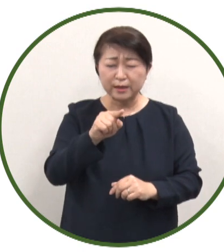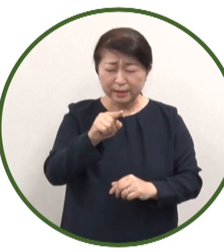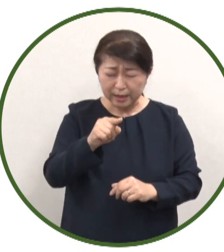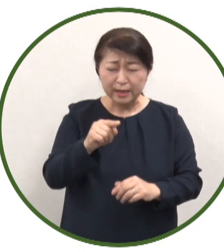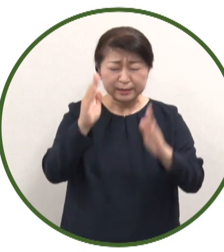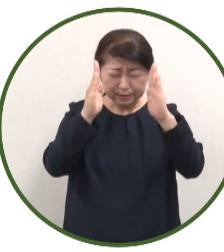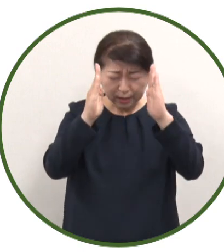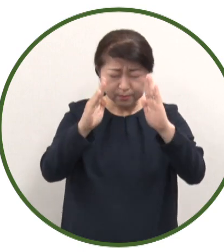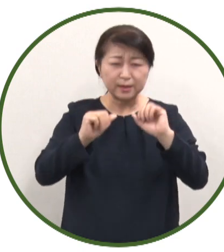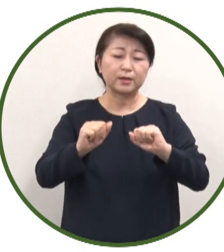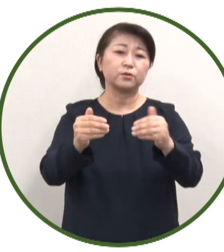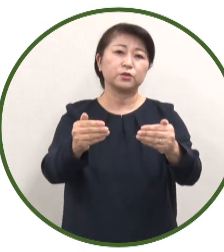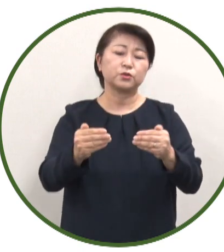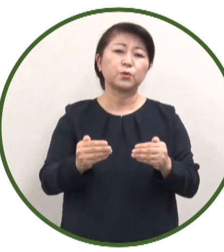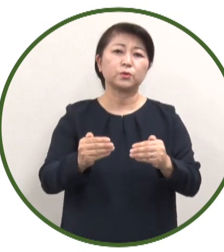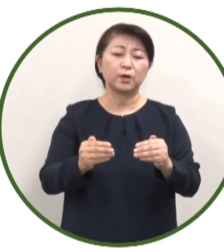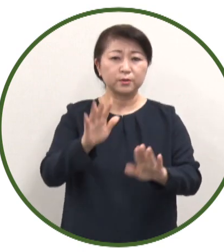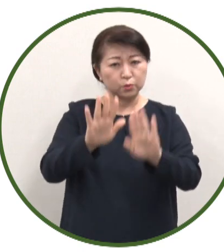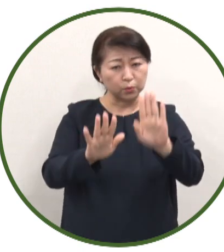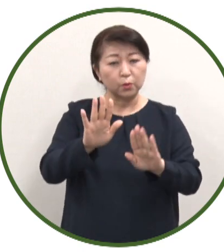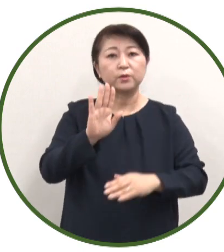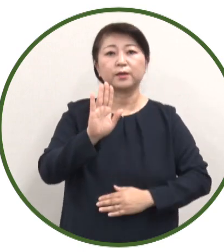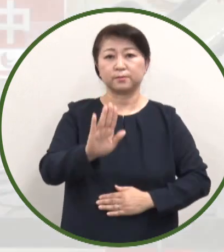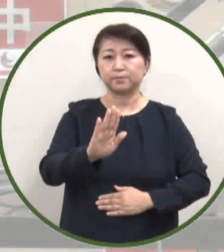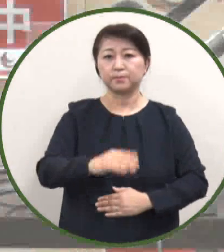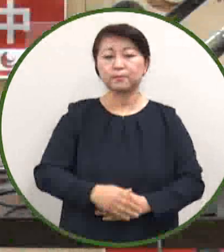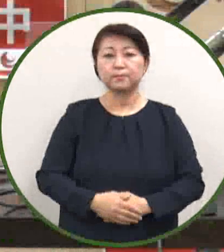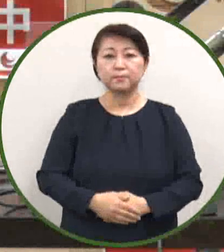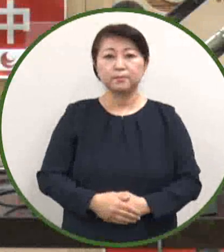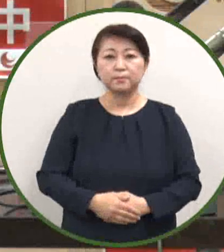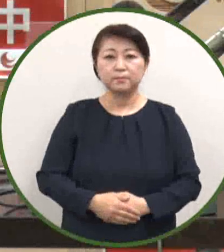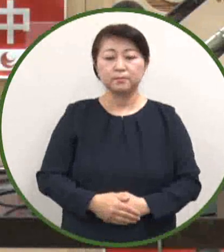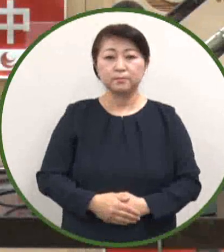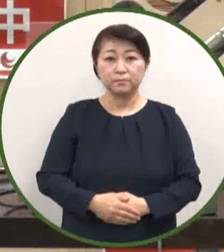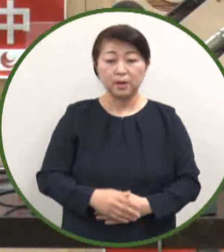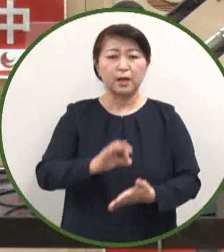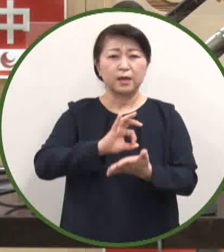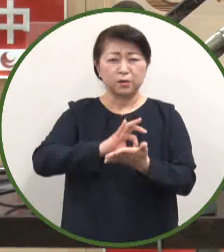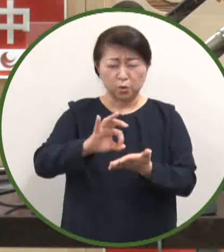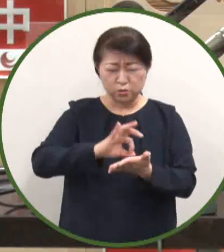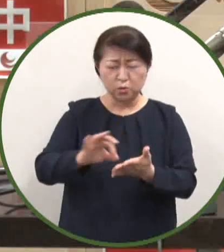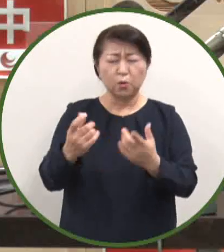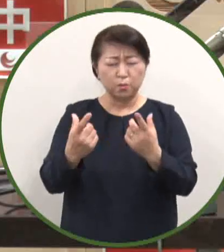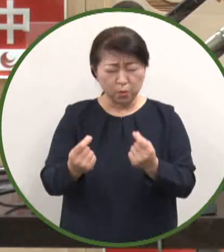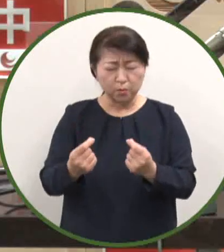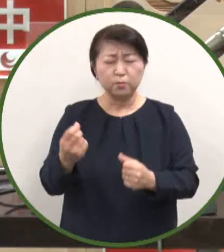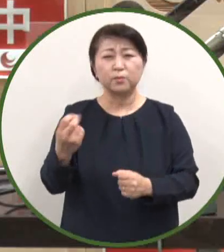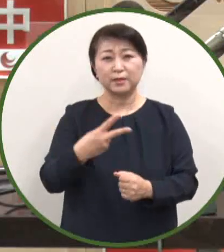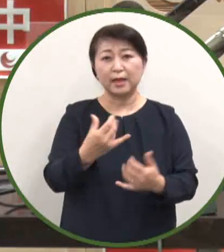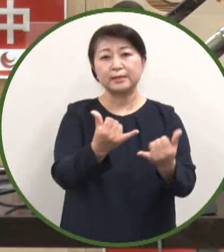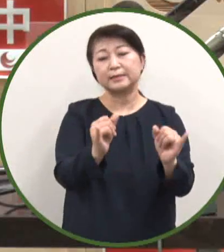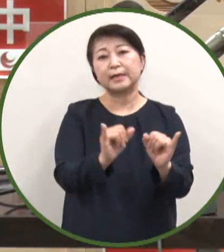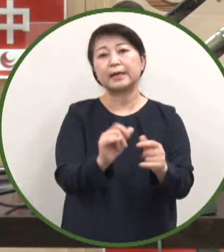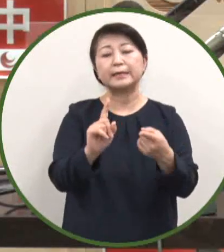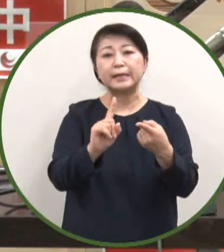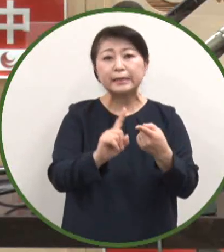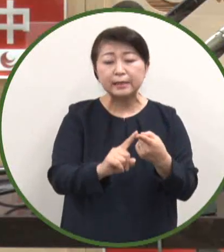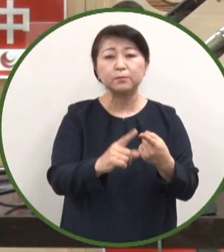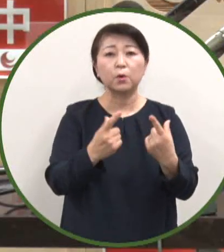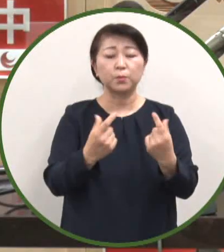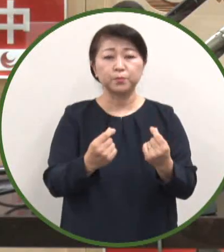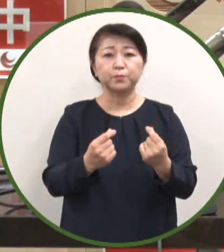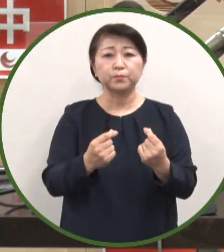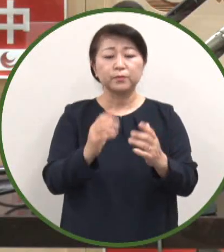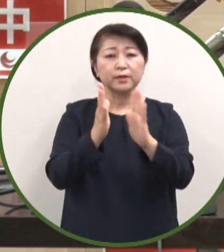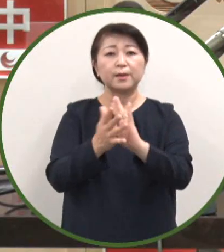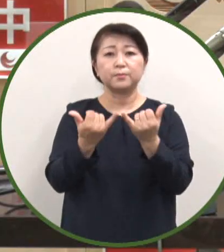行っていかなければならない状況だというふうに考えています。コストについても、また社会的にですね、